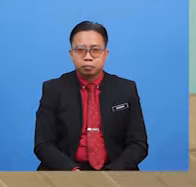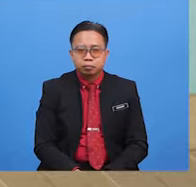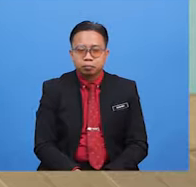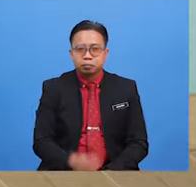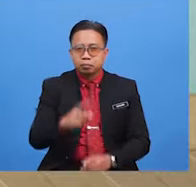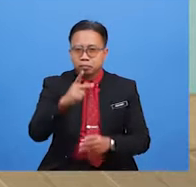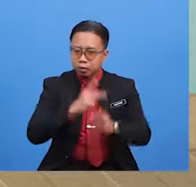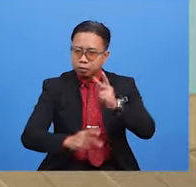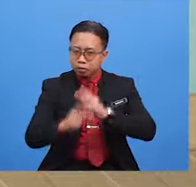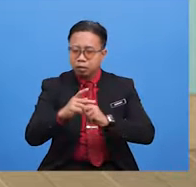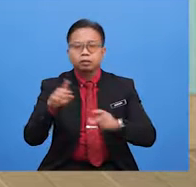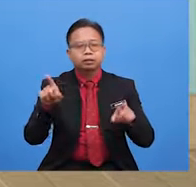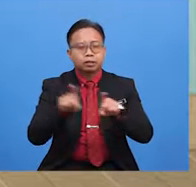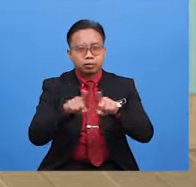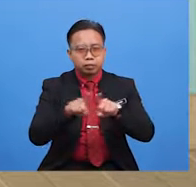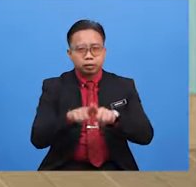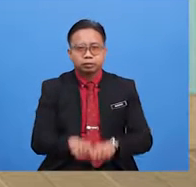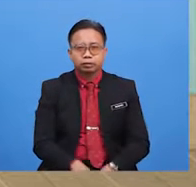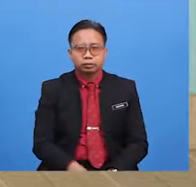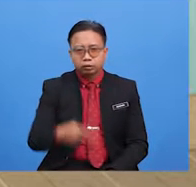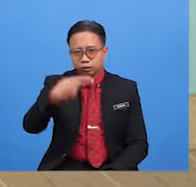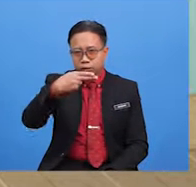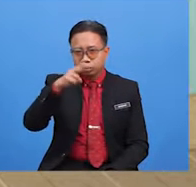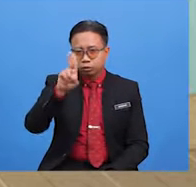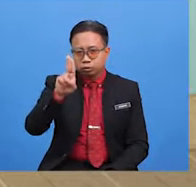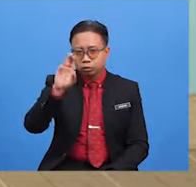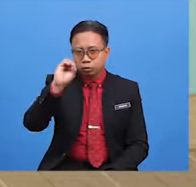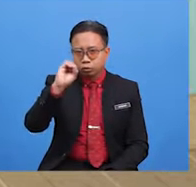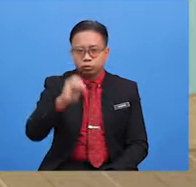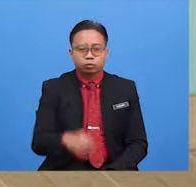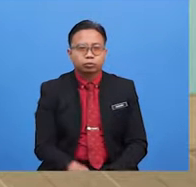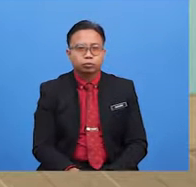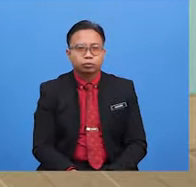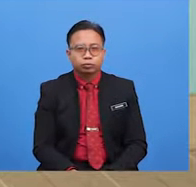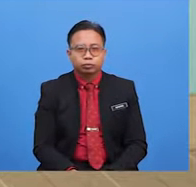masih sama, iaitu H2O.